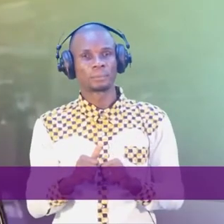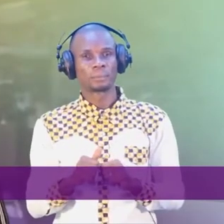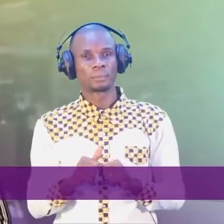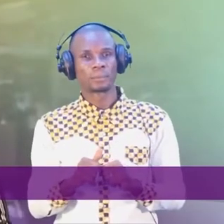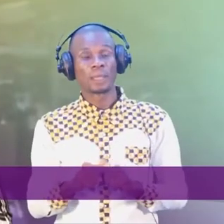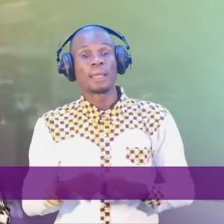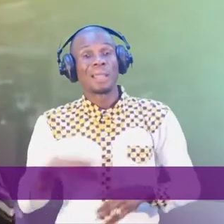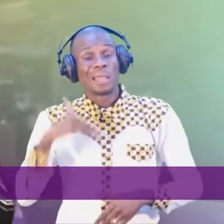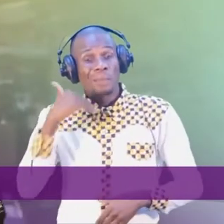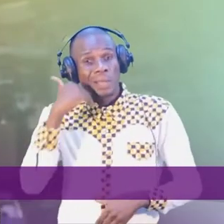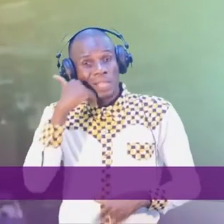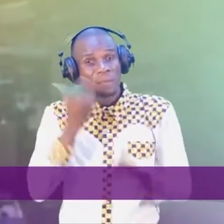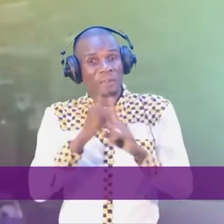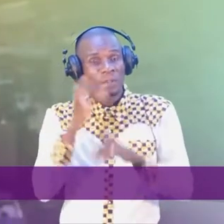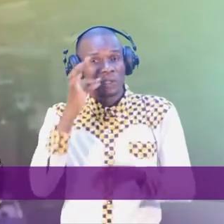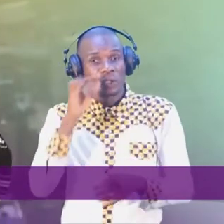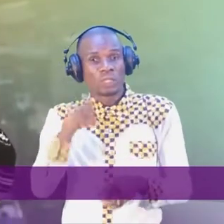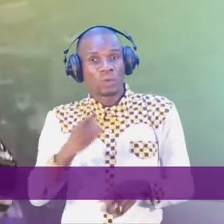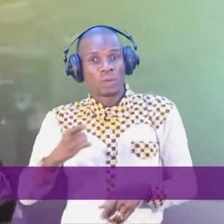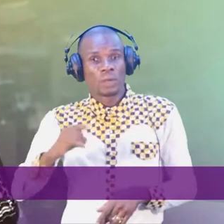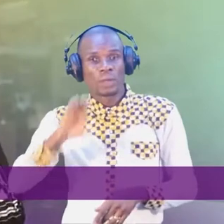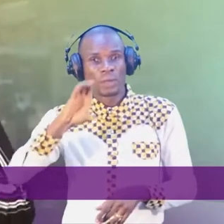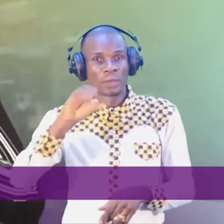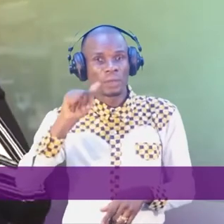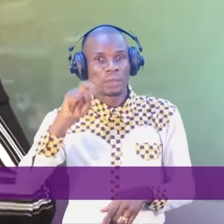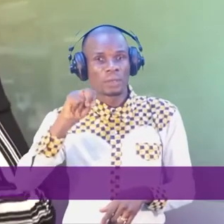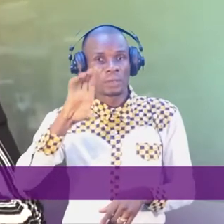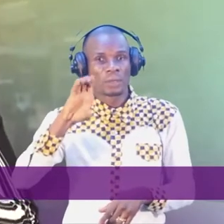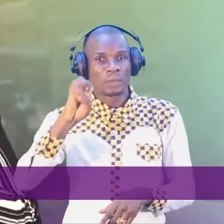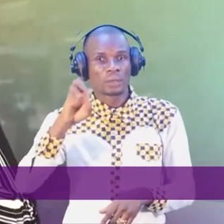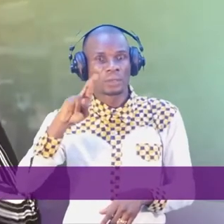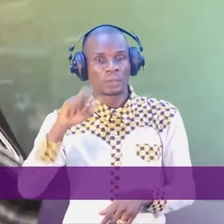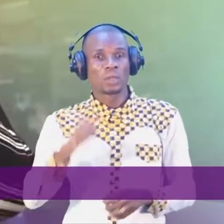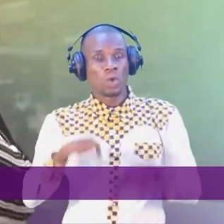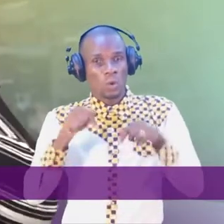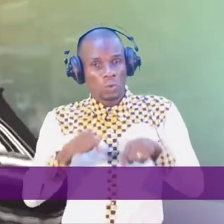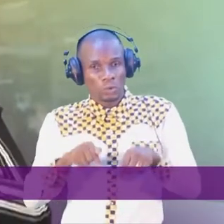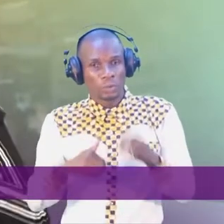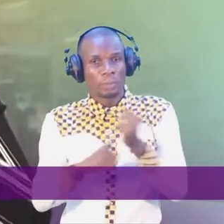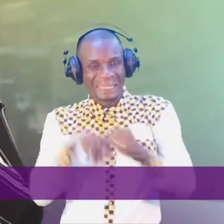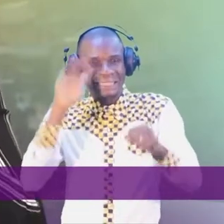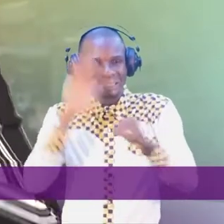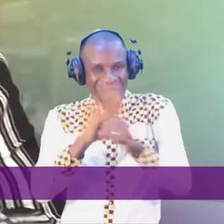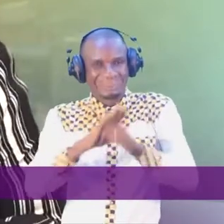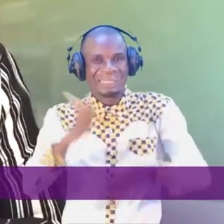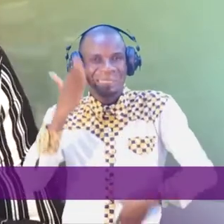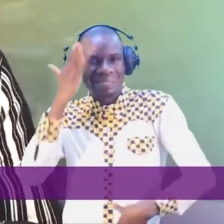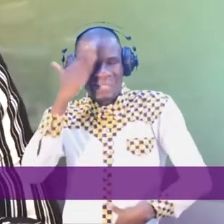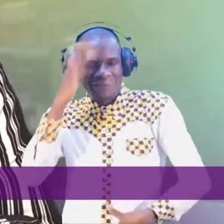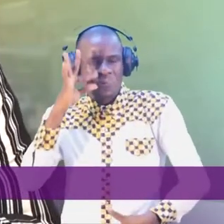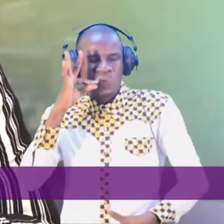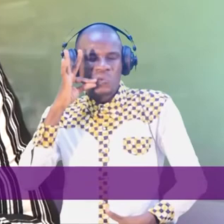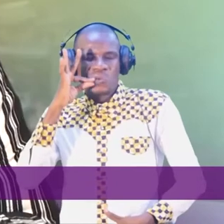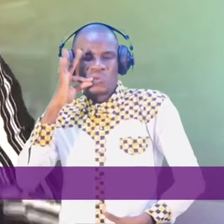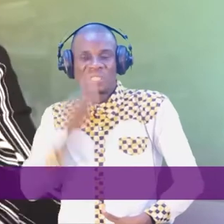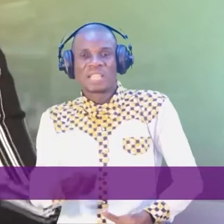magonjwa ya maini inayoitwa afisen inasababisha watu wasipumue vizuri, na sigara